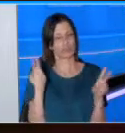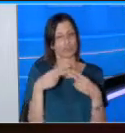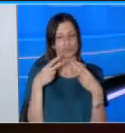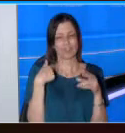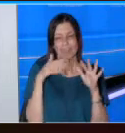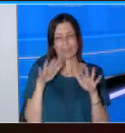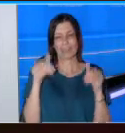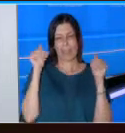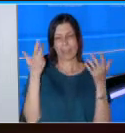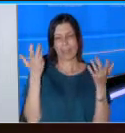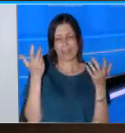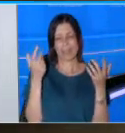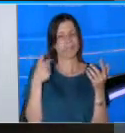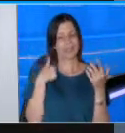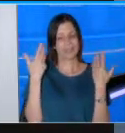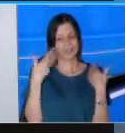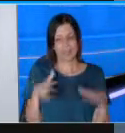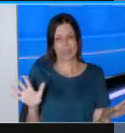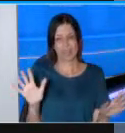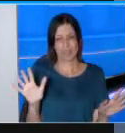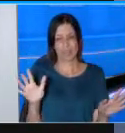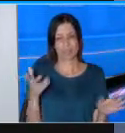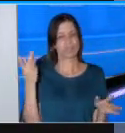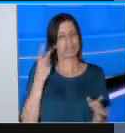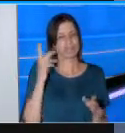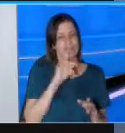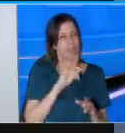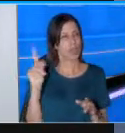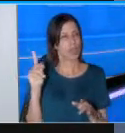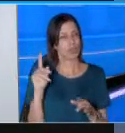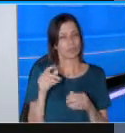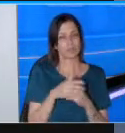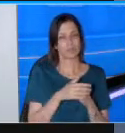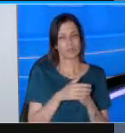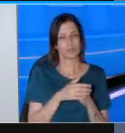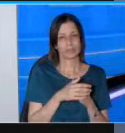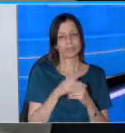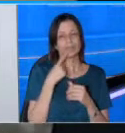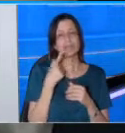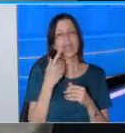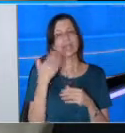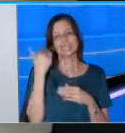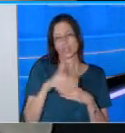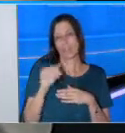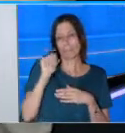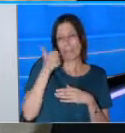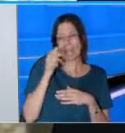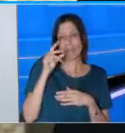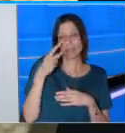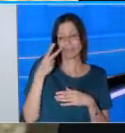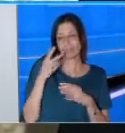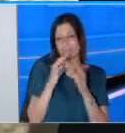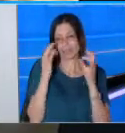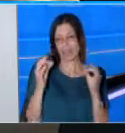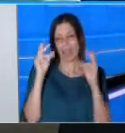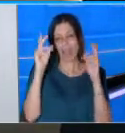נתקפל כאן בפניהם ונוותר, בטח לא... מיקו, לסיום, מחר אם תיכנס